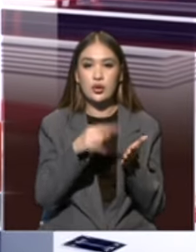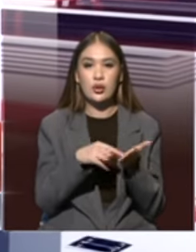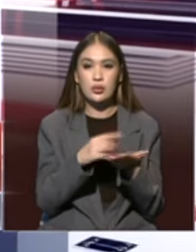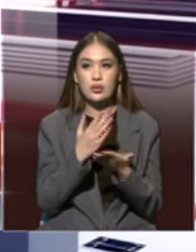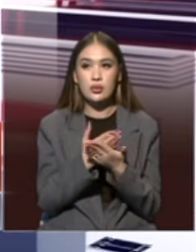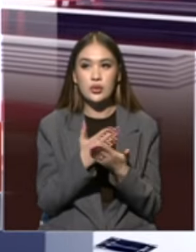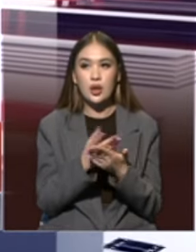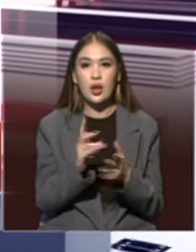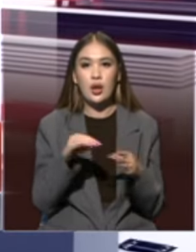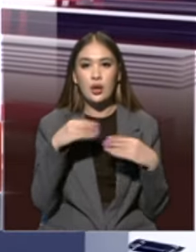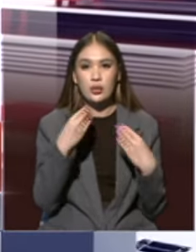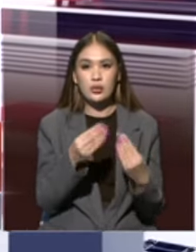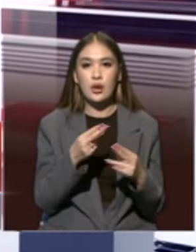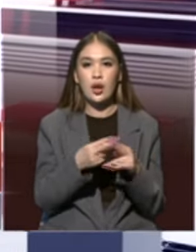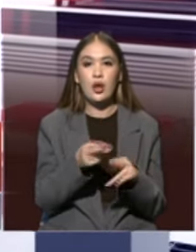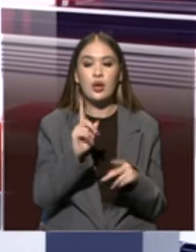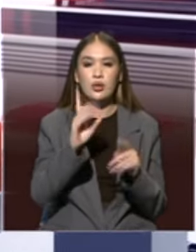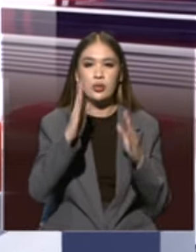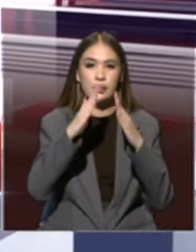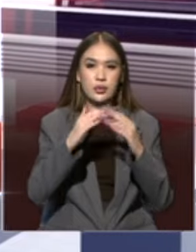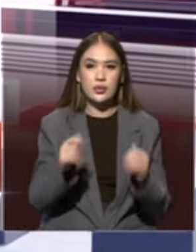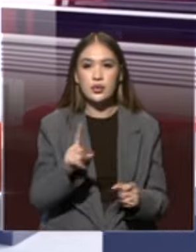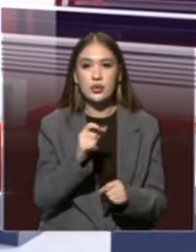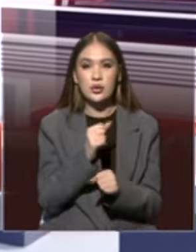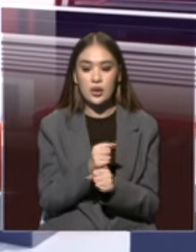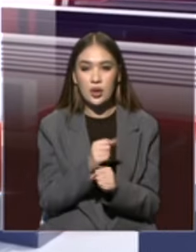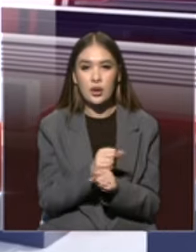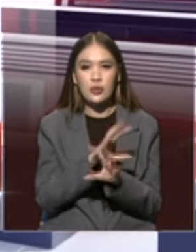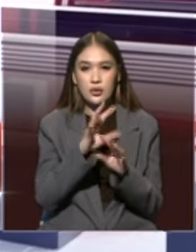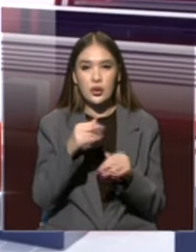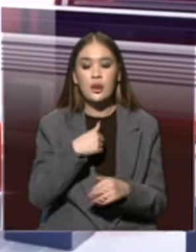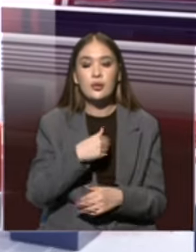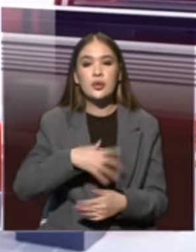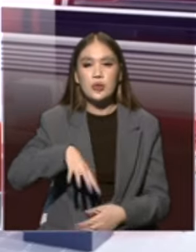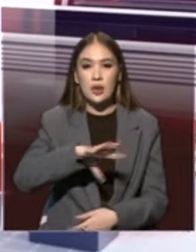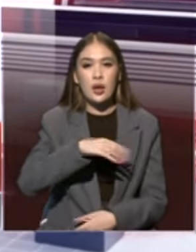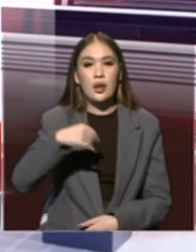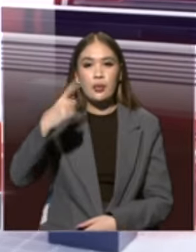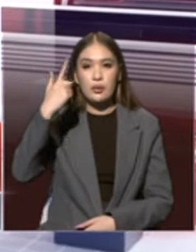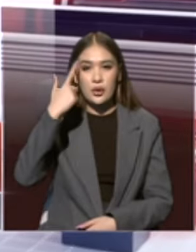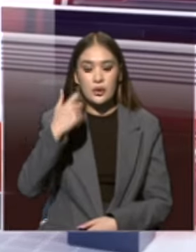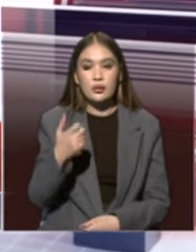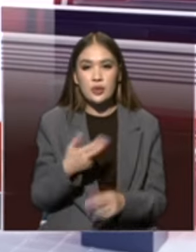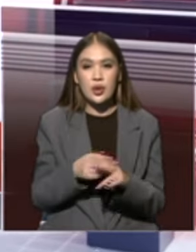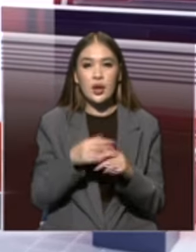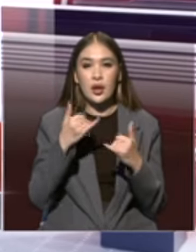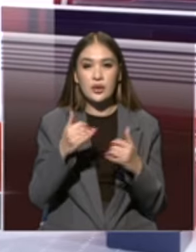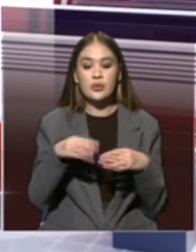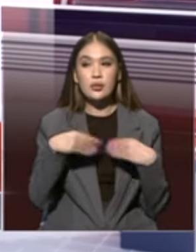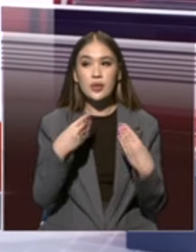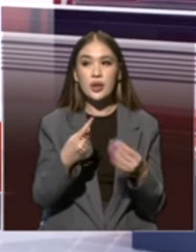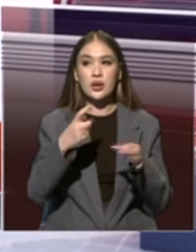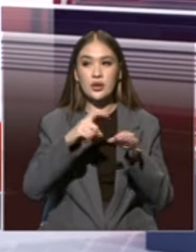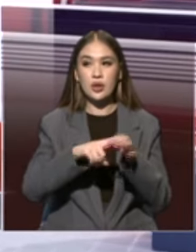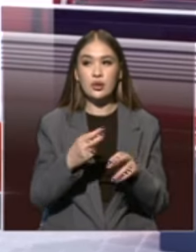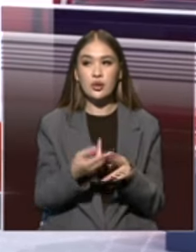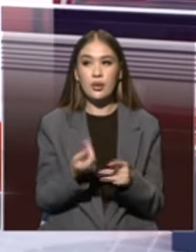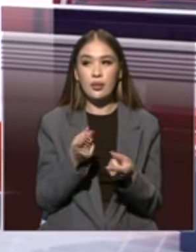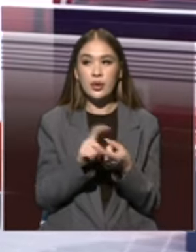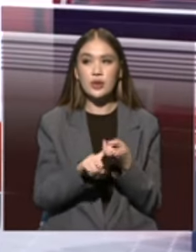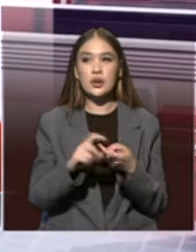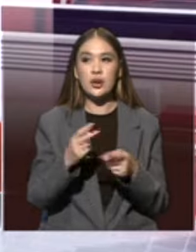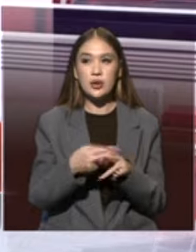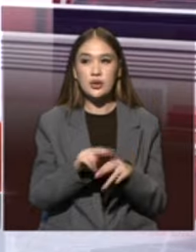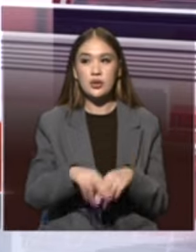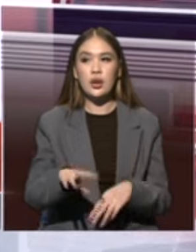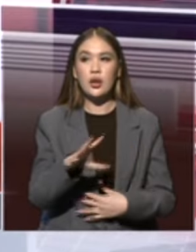кеткеннен кейін ол беріп қалса кім кепіл деп. Сол моменттердің бәрін ескертіп біз қарап жатырмыз. Қазіргі таңда берілген докучение чисто судың кеткен жерлерінен